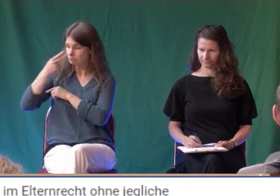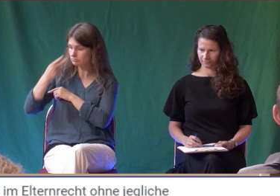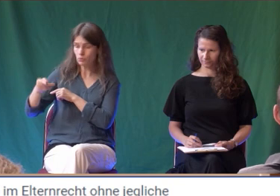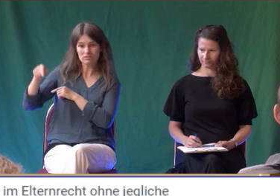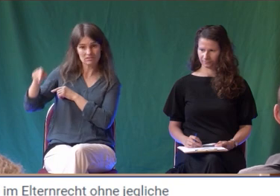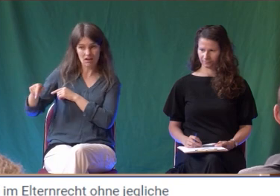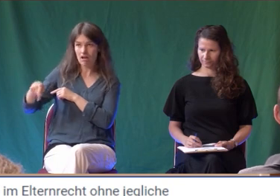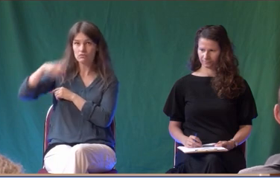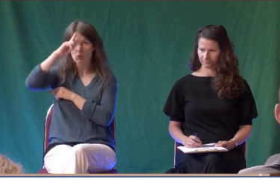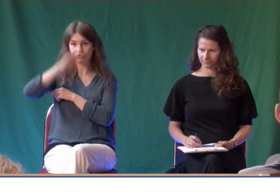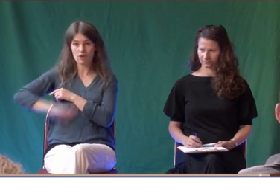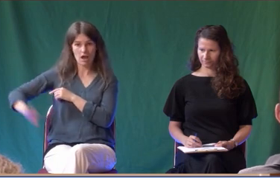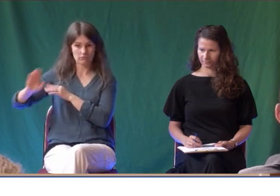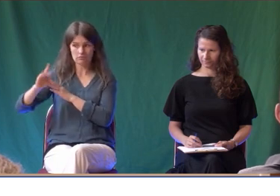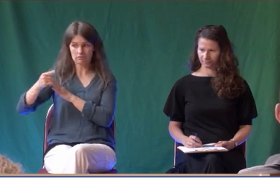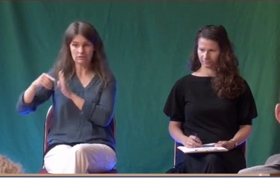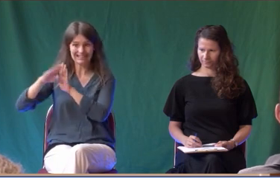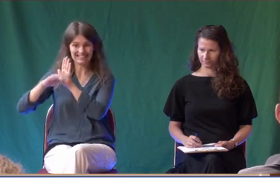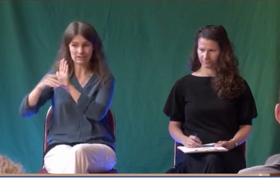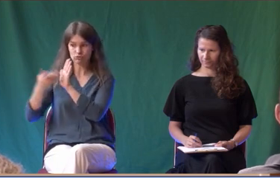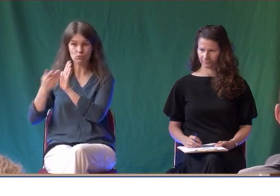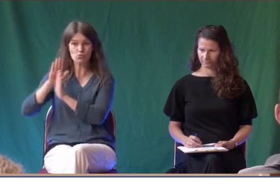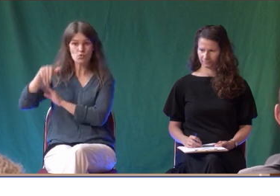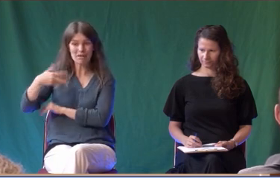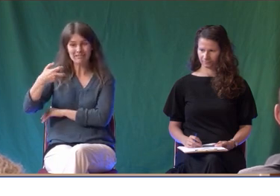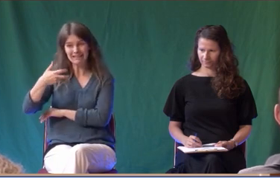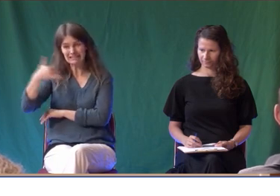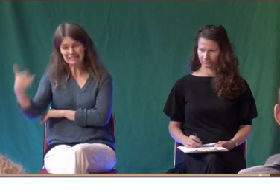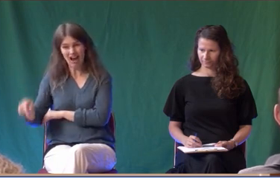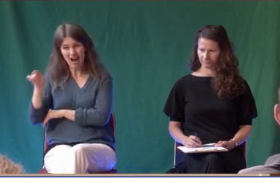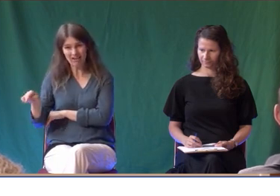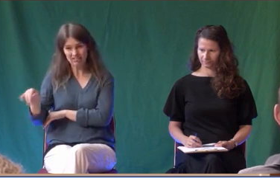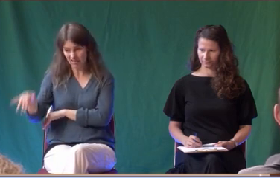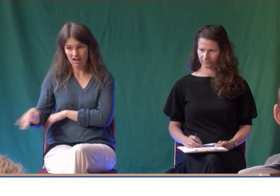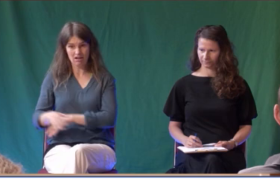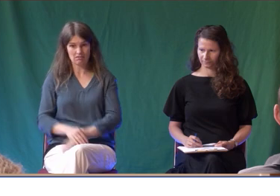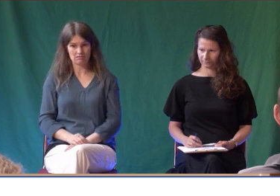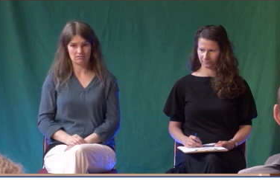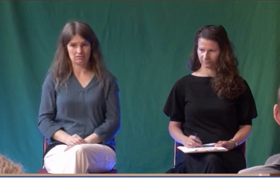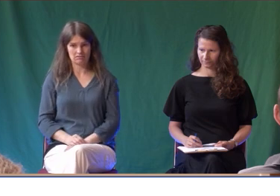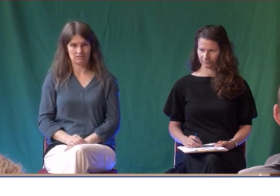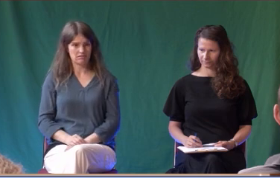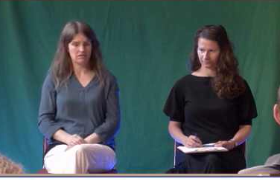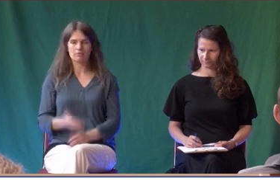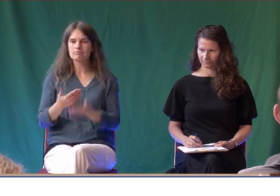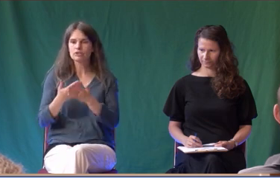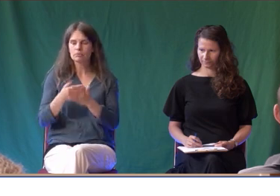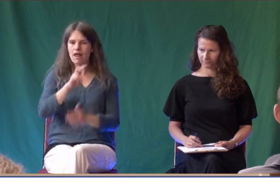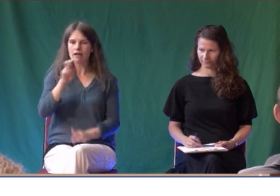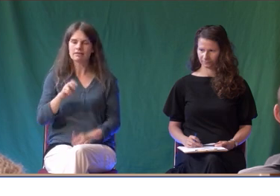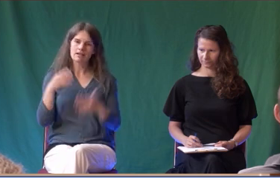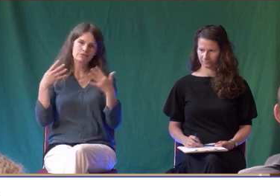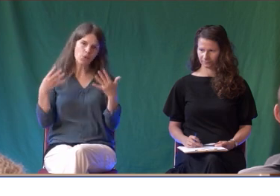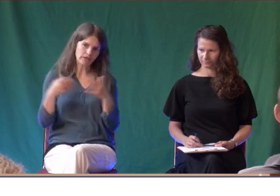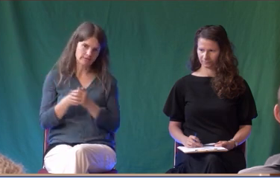in Deutschland seit mittlerweile über 30 Jahren ich gucke dann zum Beispiel in den Artikel 9